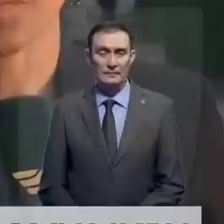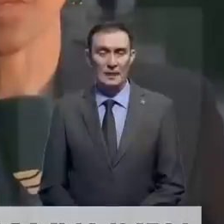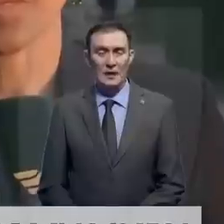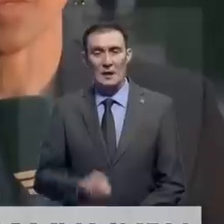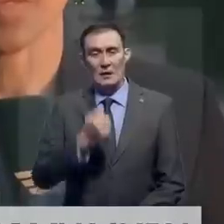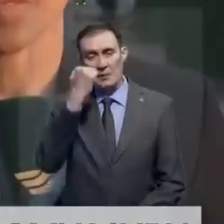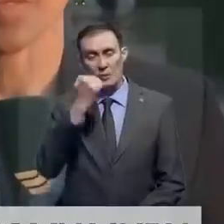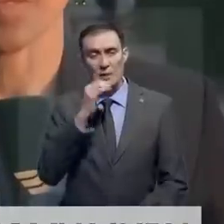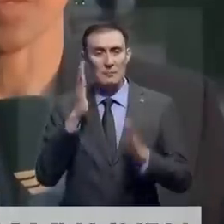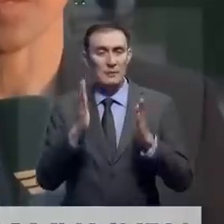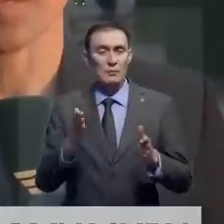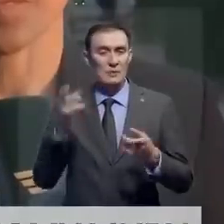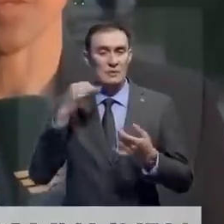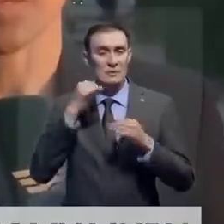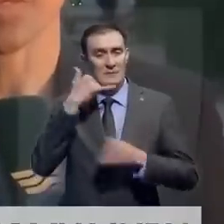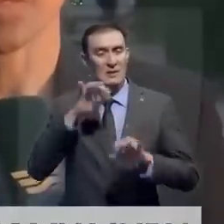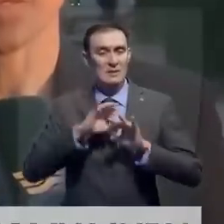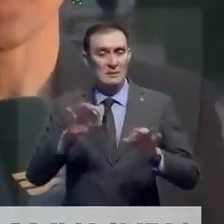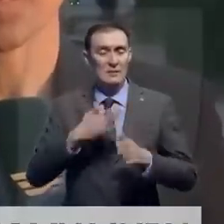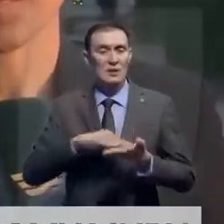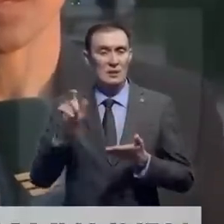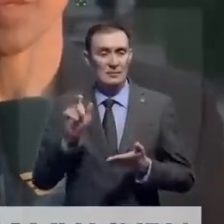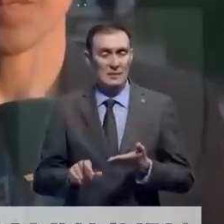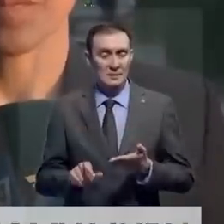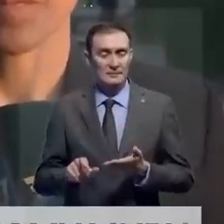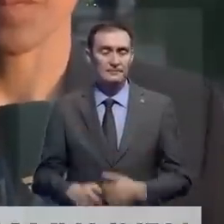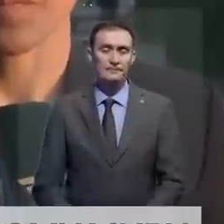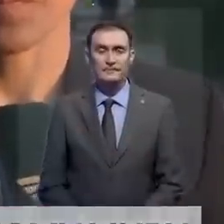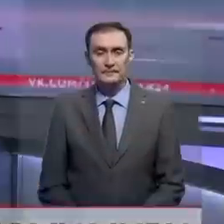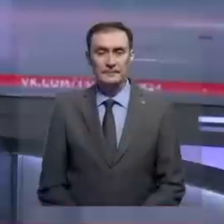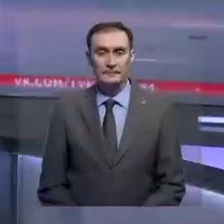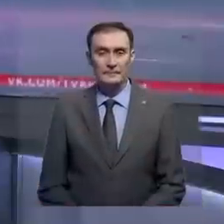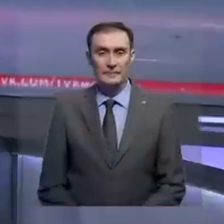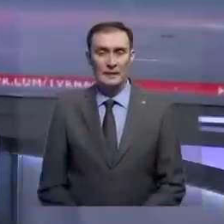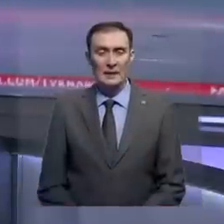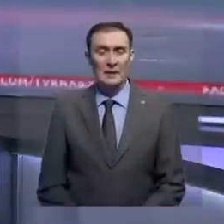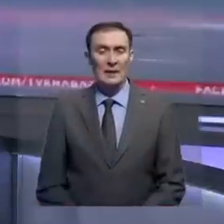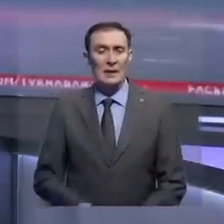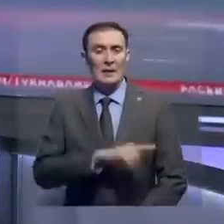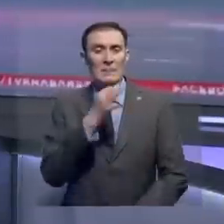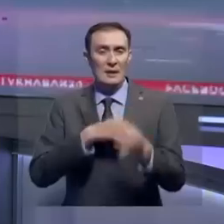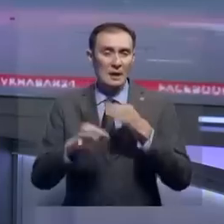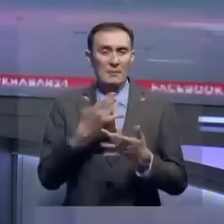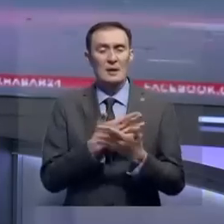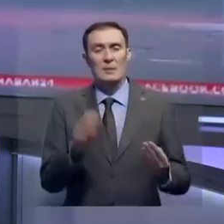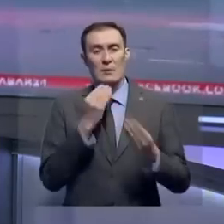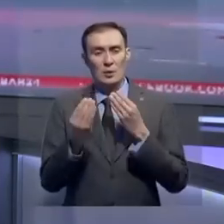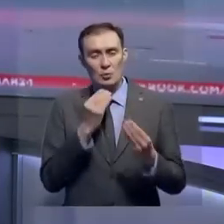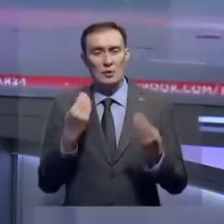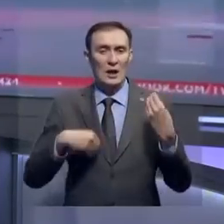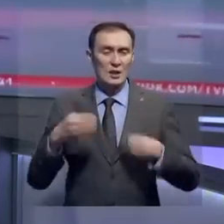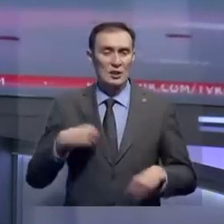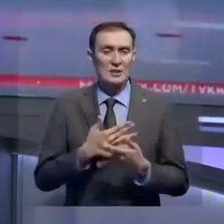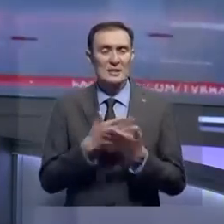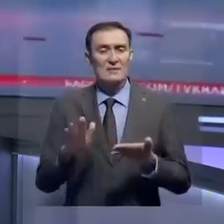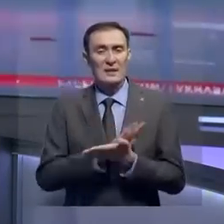на прямой связи была мы продолжим медикаменты продукты одежду и